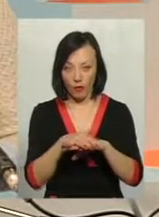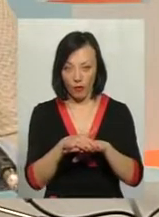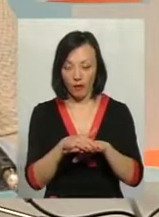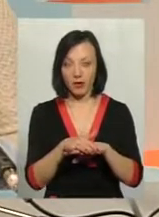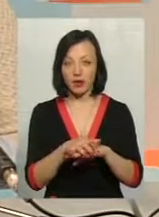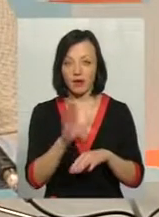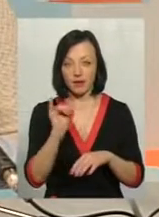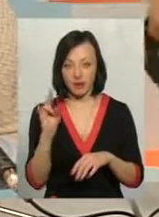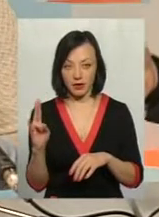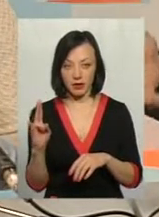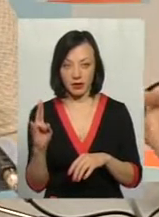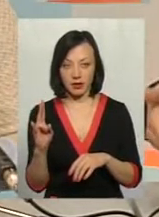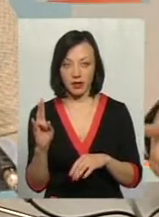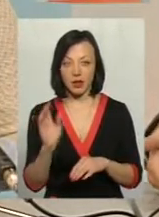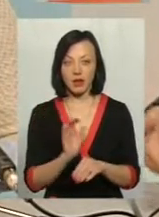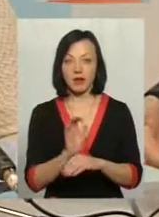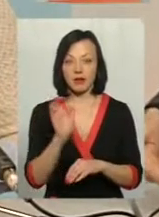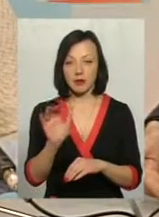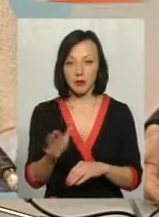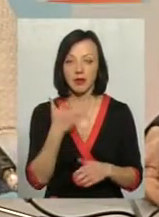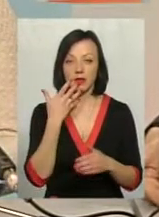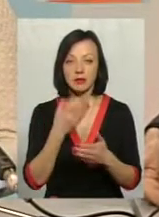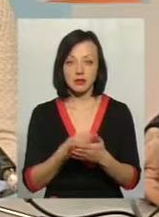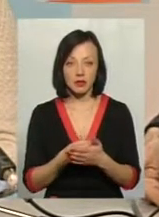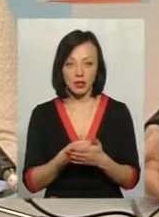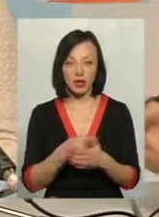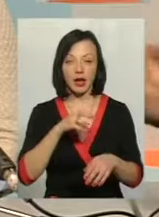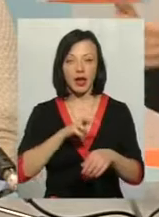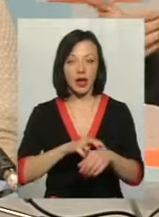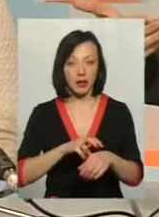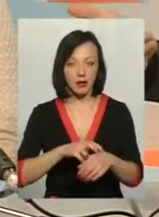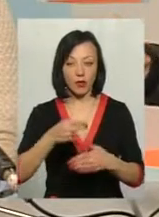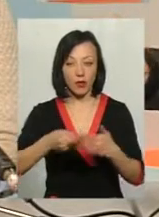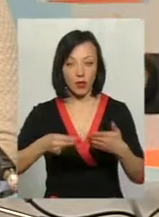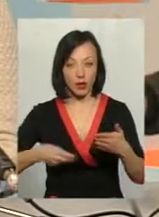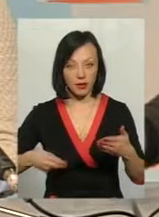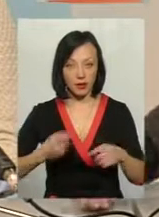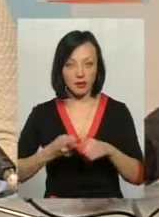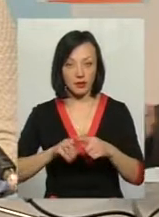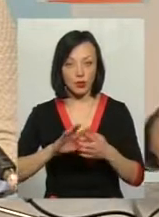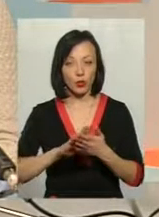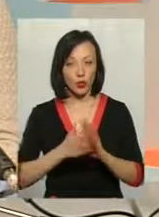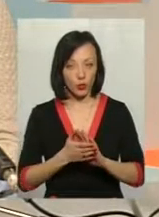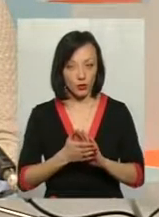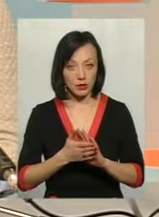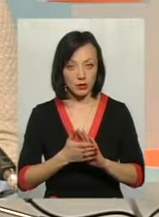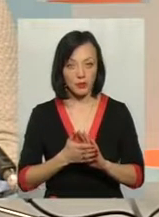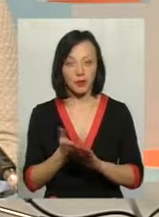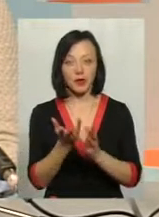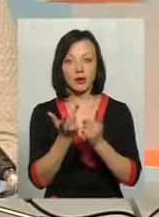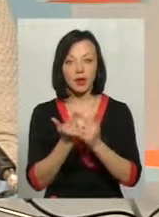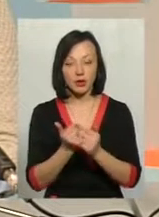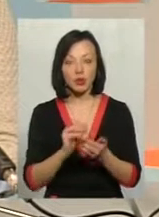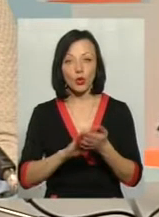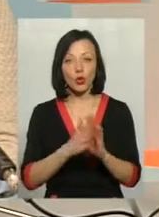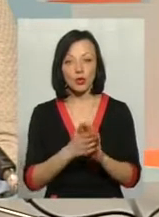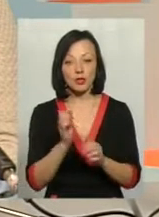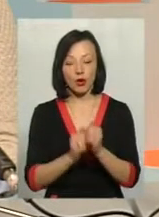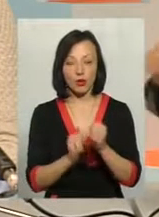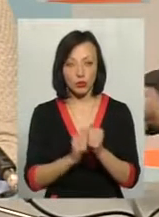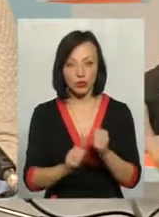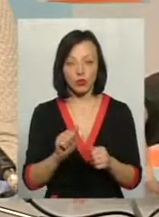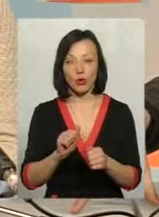що він відправляє своїх лікарів укладати ці угоди. По кількості угод, за кожну